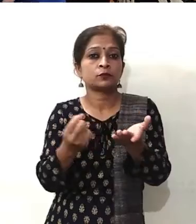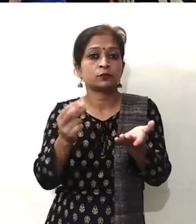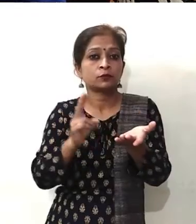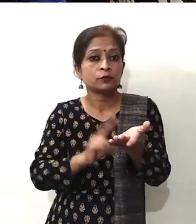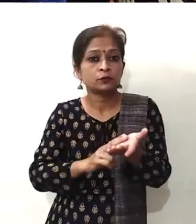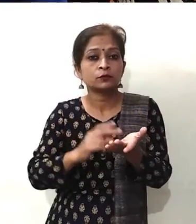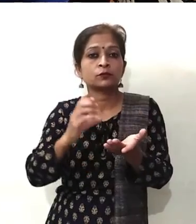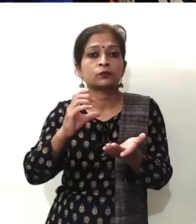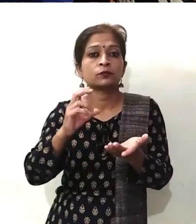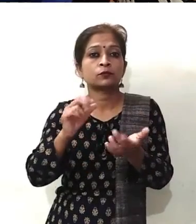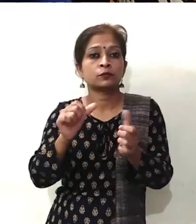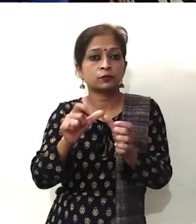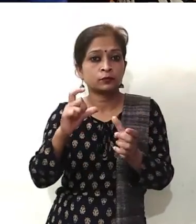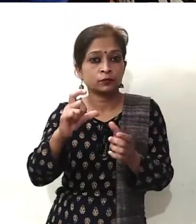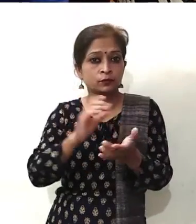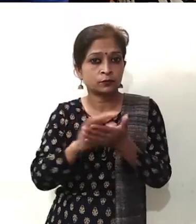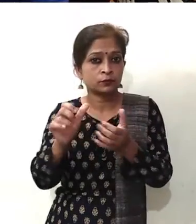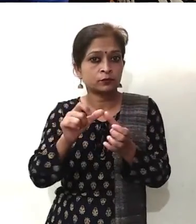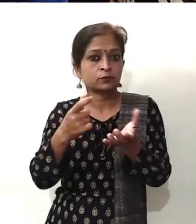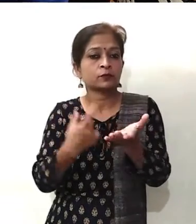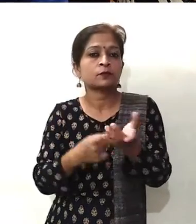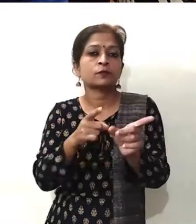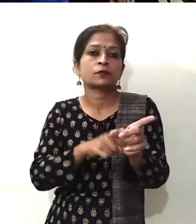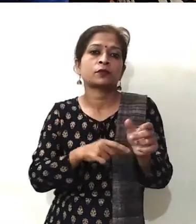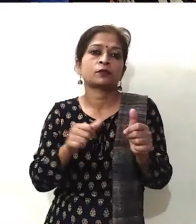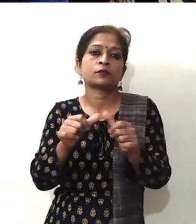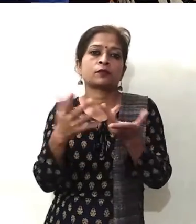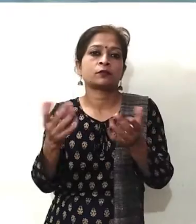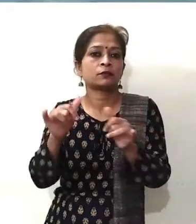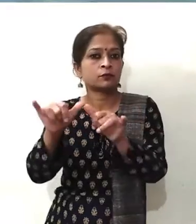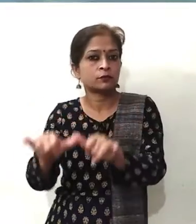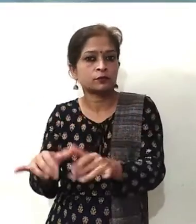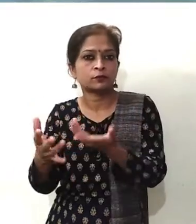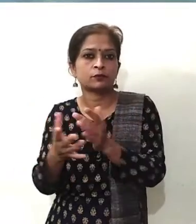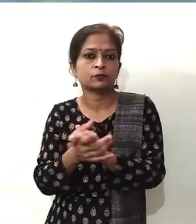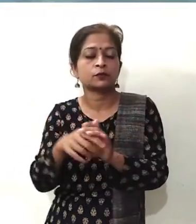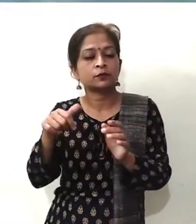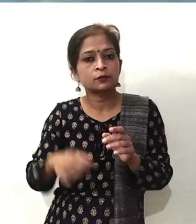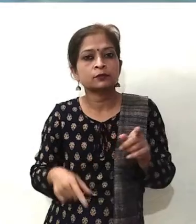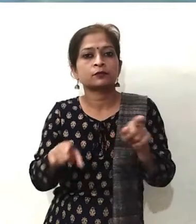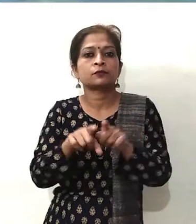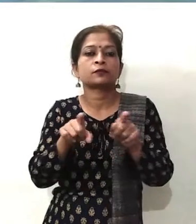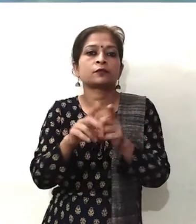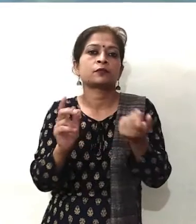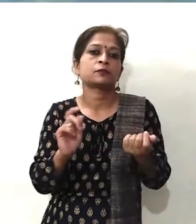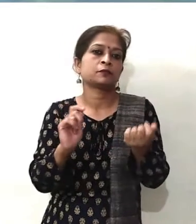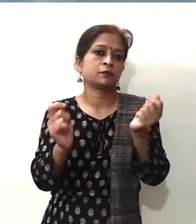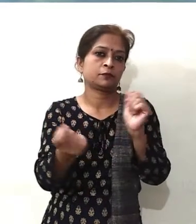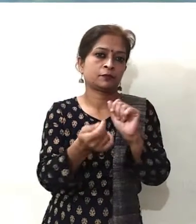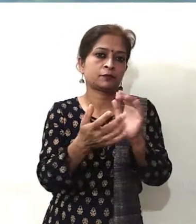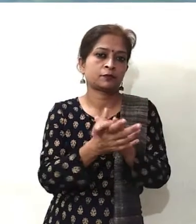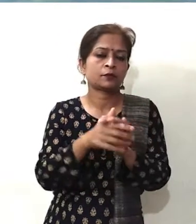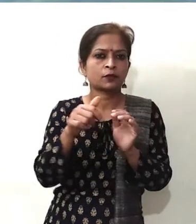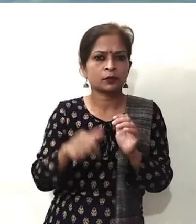गया अपभ्रंश होकर। कहानी कुछ इस तरह की है जी, बात कुछ ऐसी है